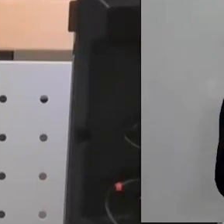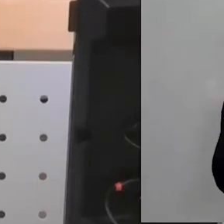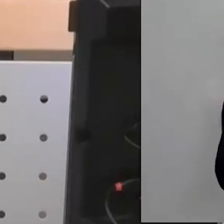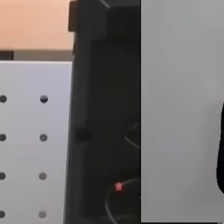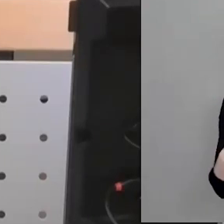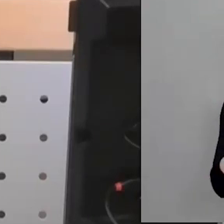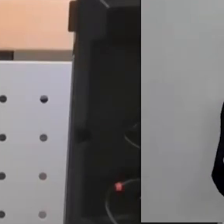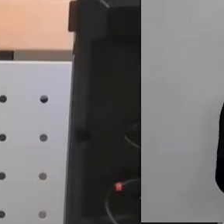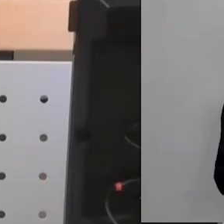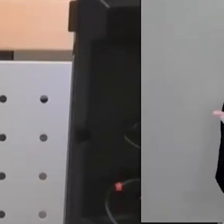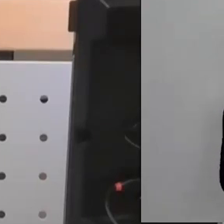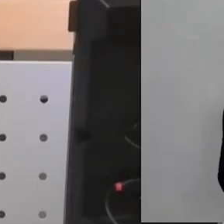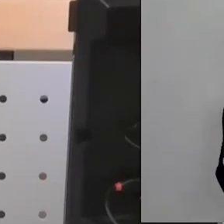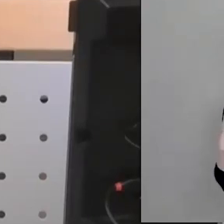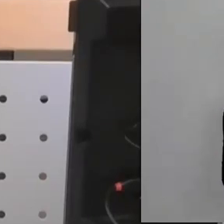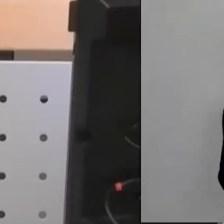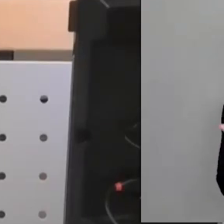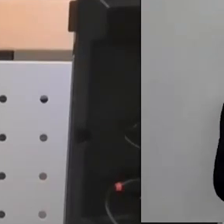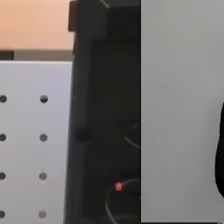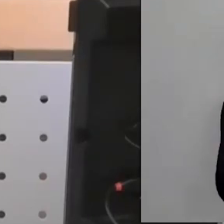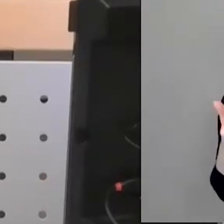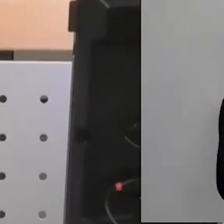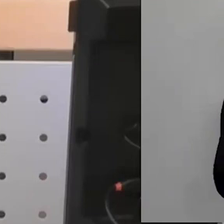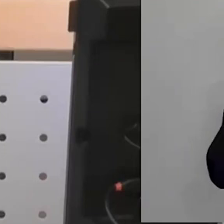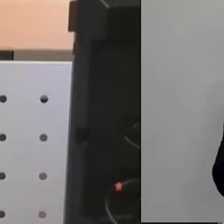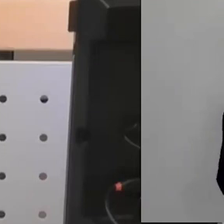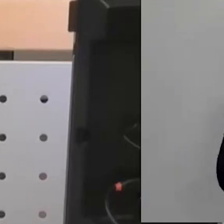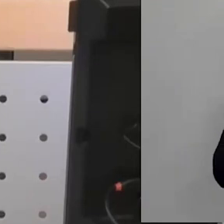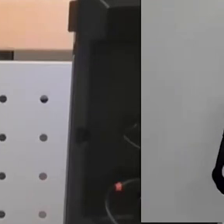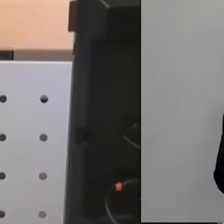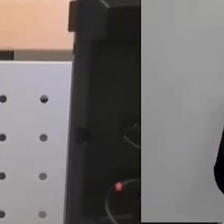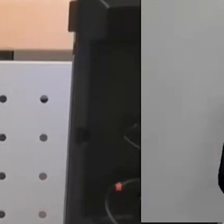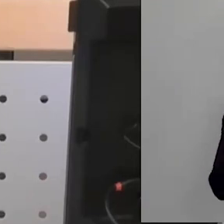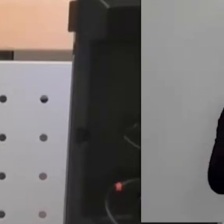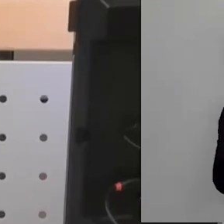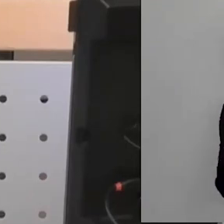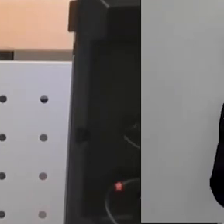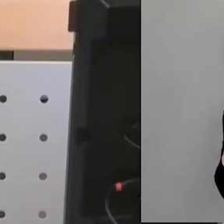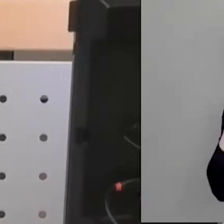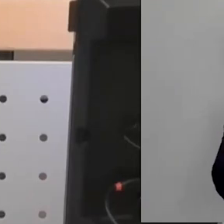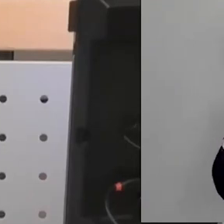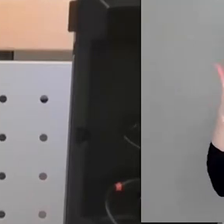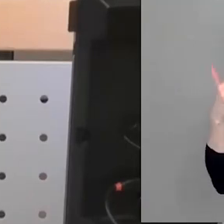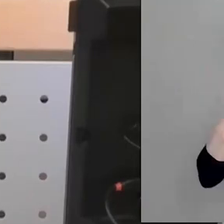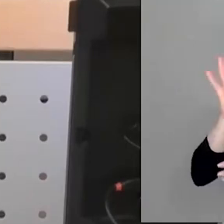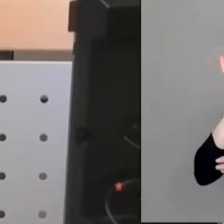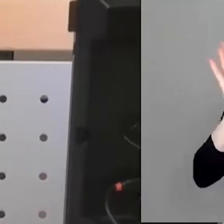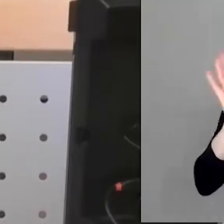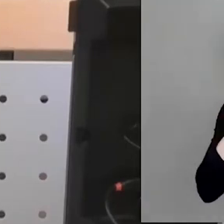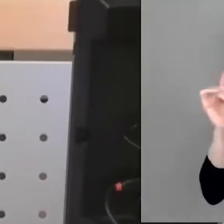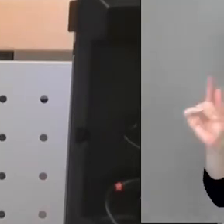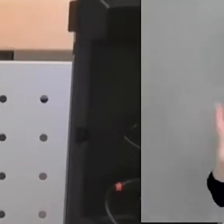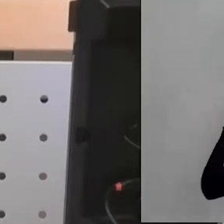darin unterstützen. Und während alle hier sich so dankbar verabschieden, möchte ich Ihnen einfach sagen, was ich vorhab.